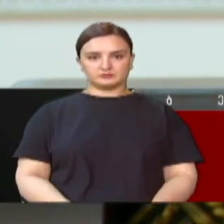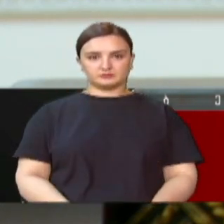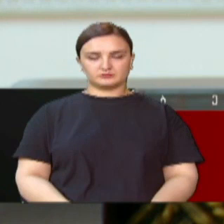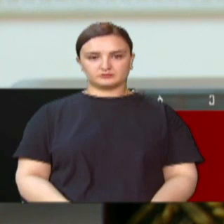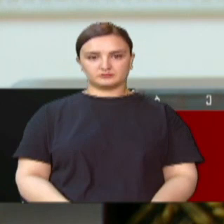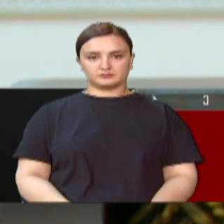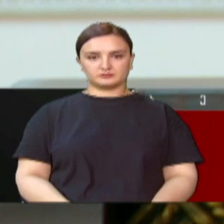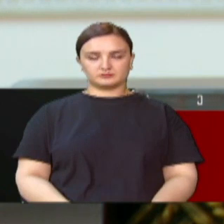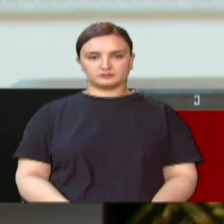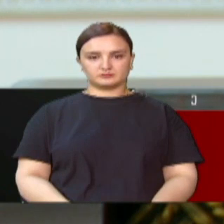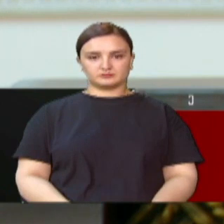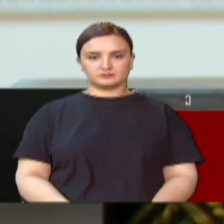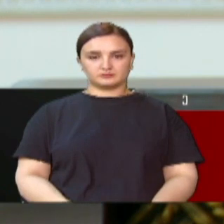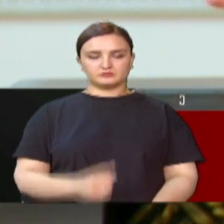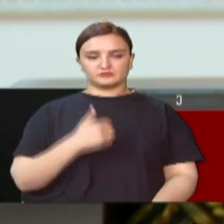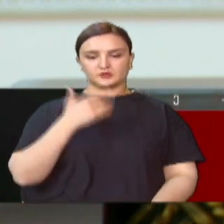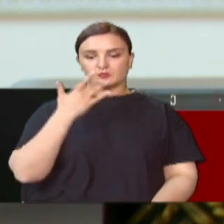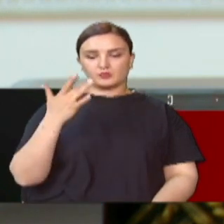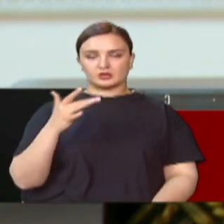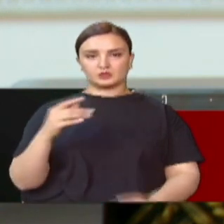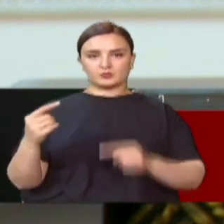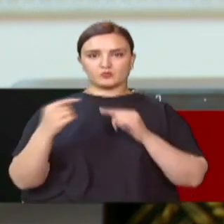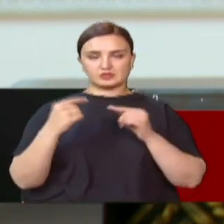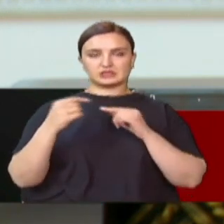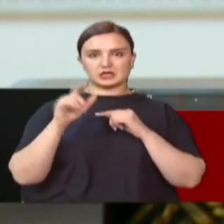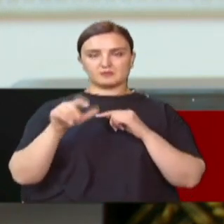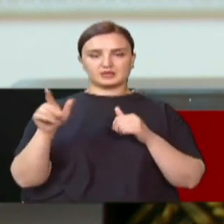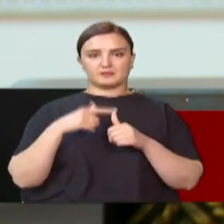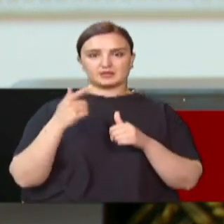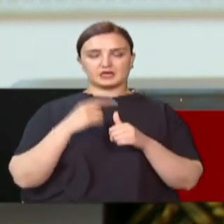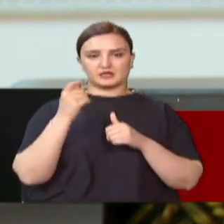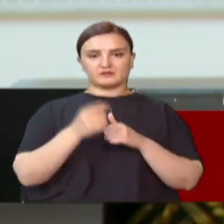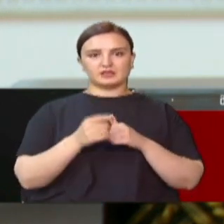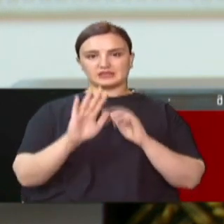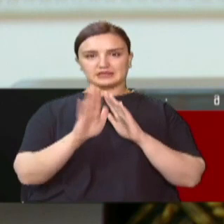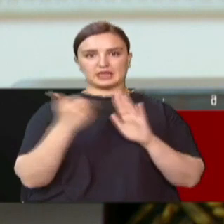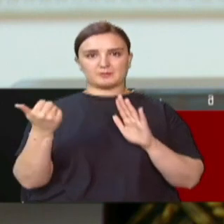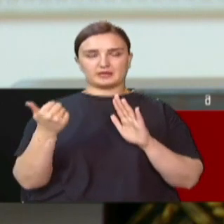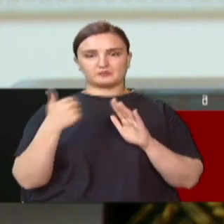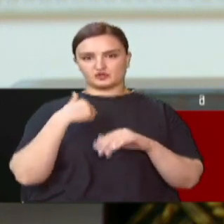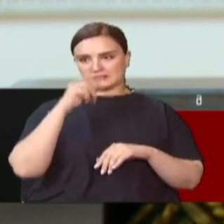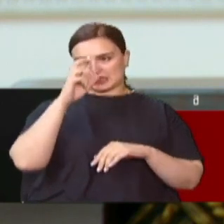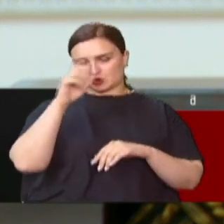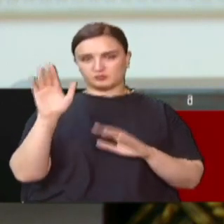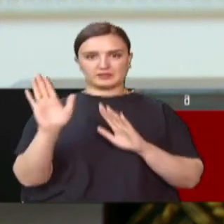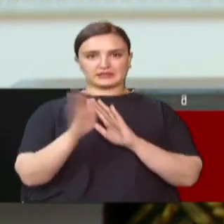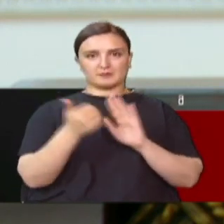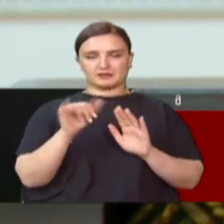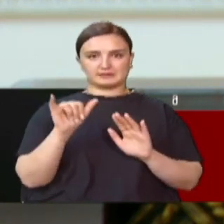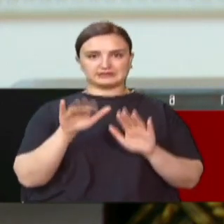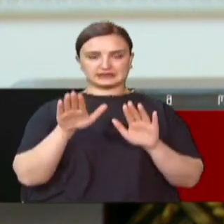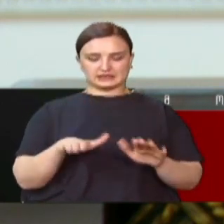ამას ჩვენმა პოლიტიკურმა მოწინააღმდეგემ დაარქვა დაბარება ჩვენი ხელისუფლების სათხაც.